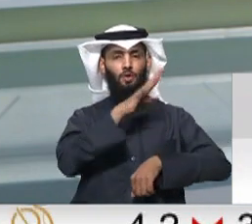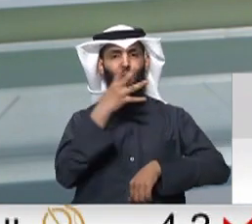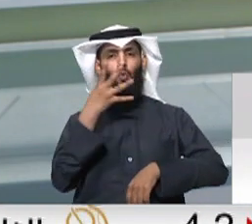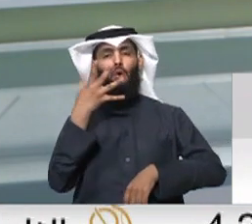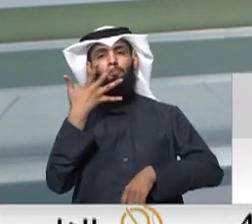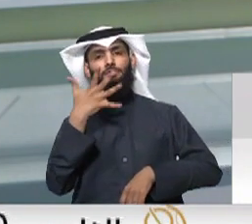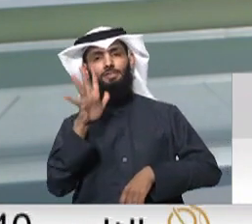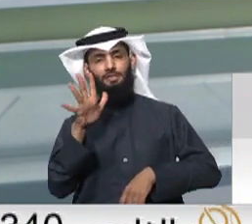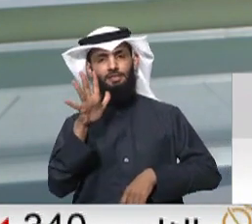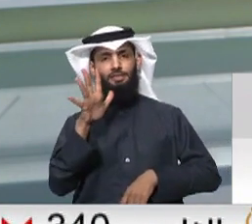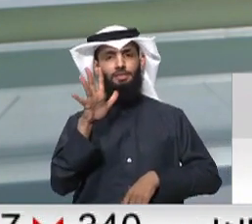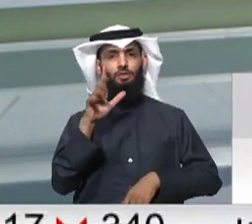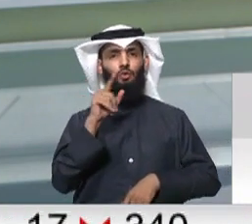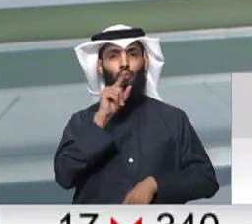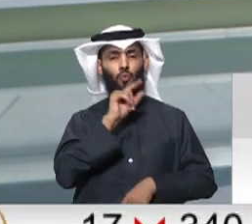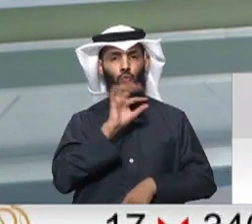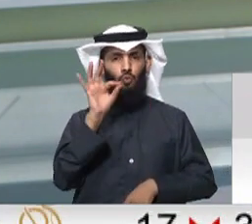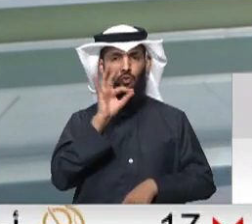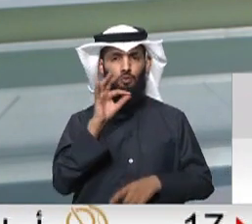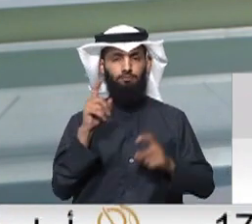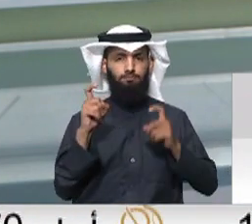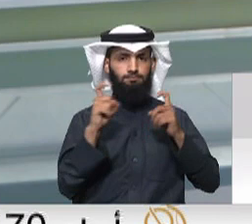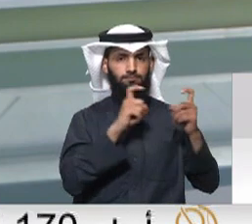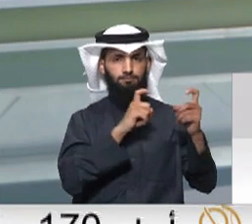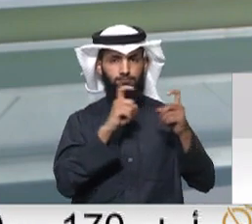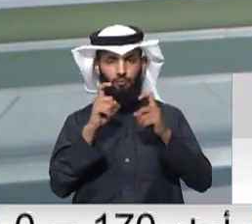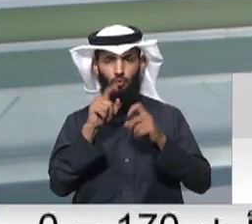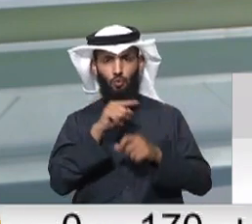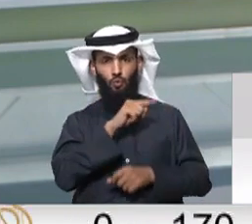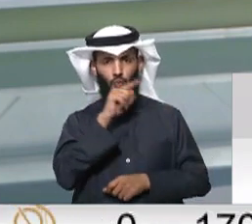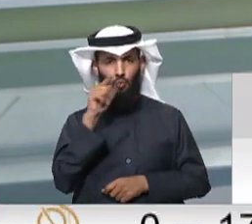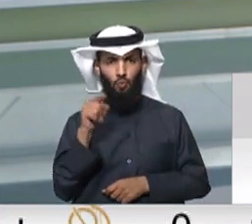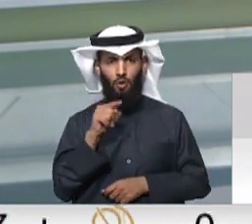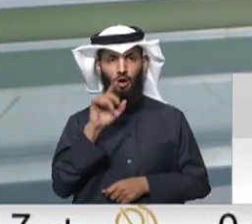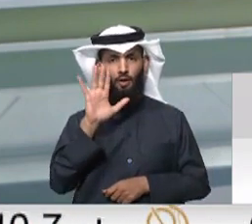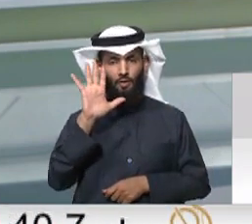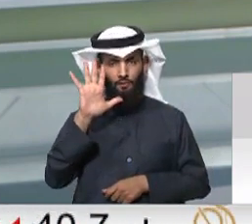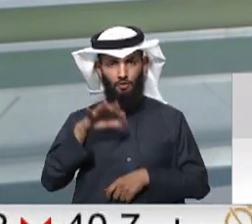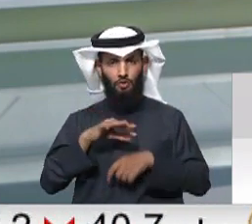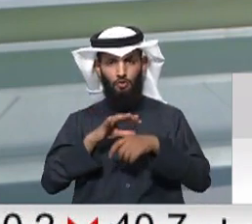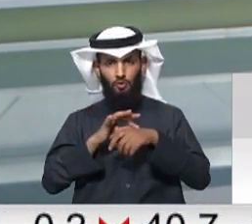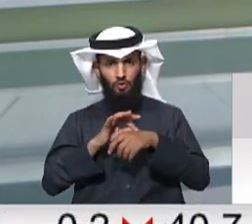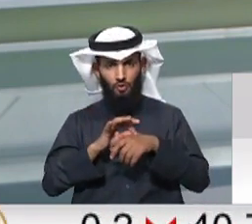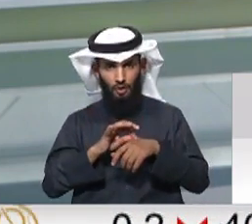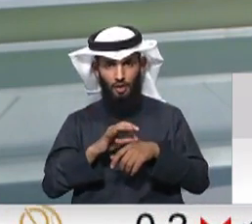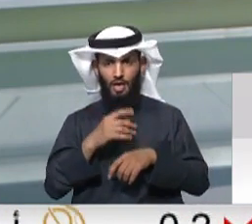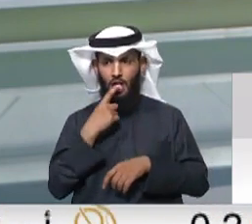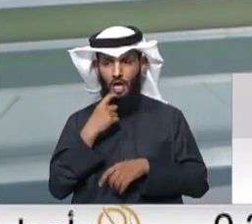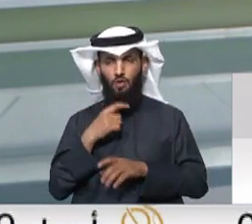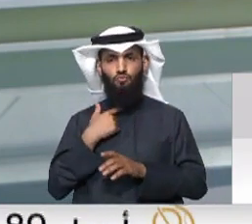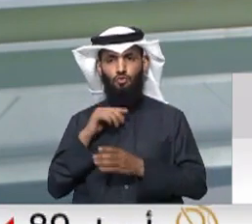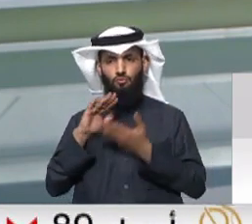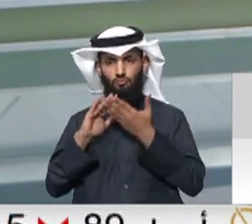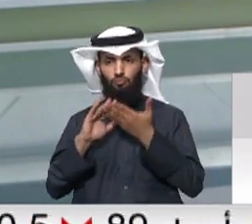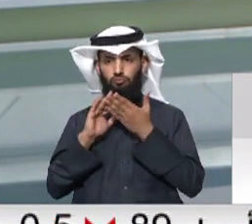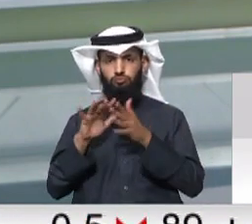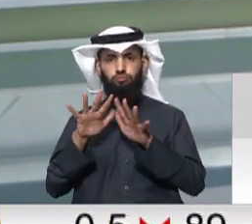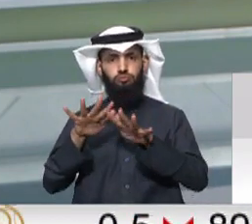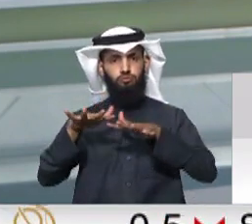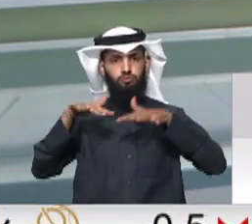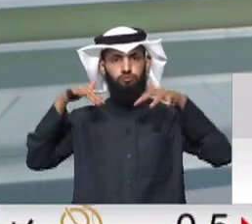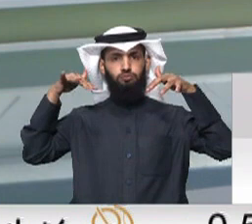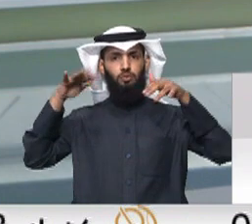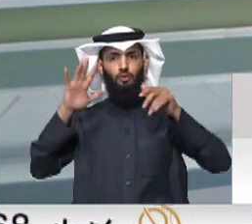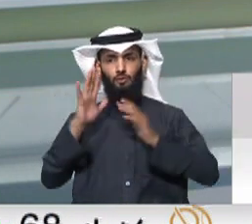5:25 على استاد الصداقة والسلام. جماهير القلعة الصفراء تنظر بعين الفوز ولا بديل عنه للاستمرار